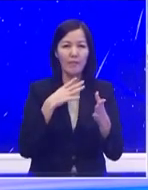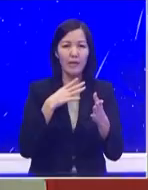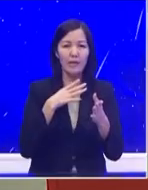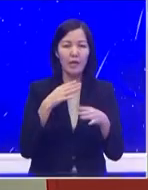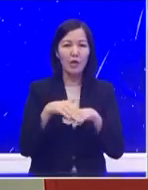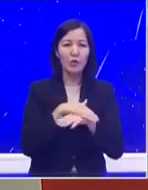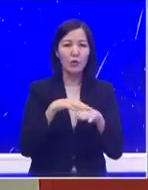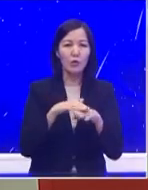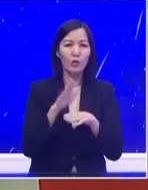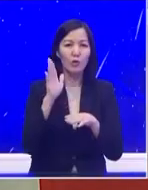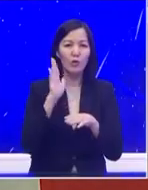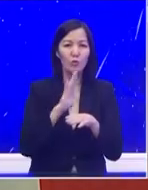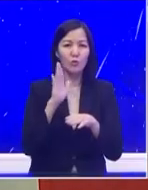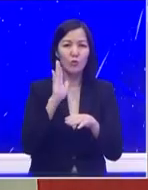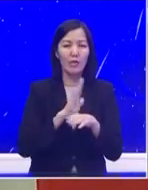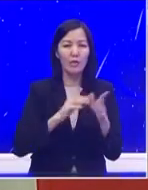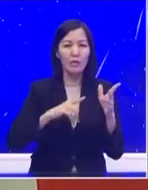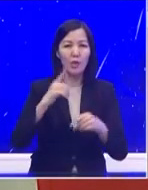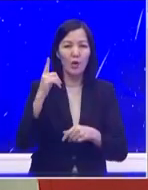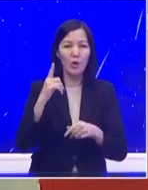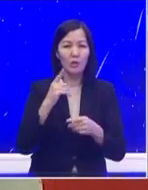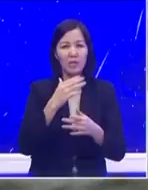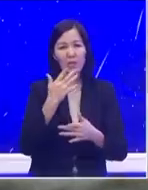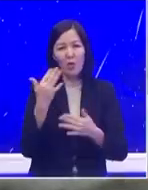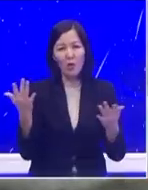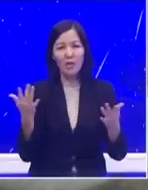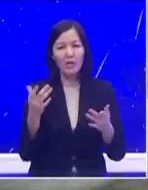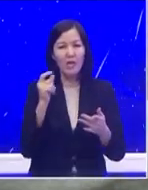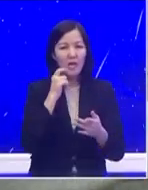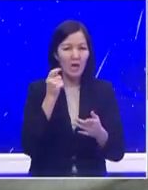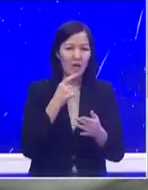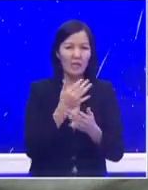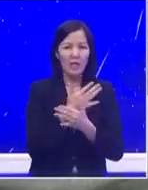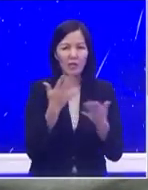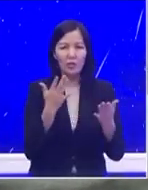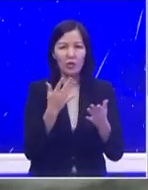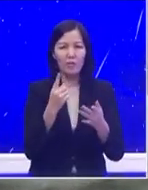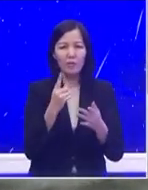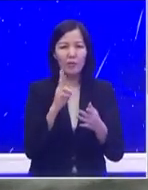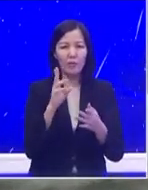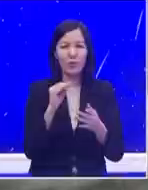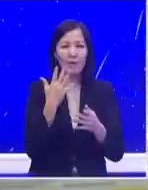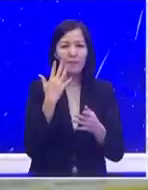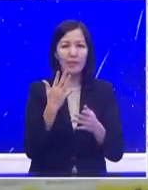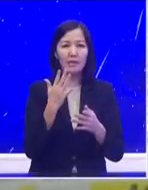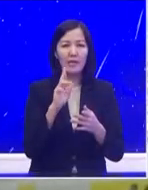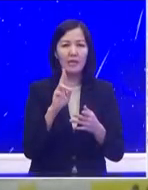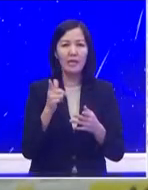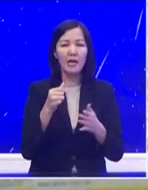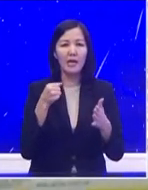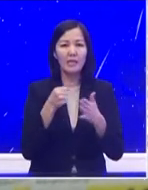Ақпарға сәйкес тұрғындар сусымалы тауарларды, яғни қант, күріш, қарақұмық сатуды бір қолға 5 келге